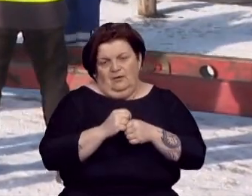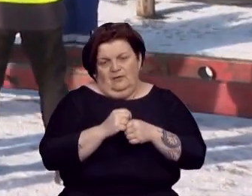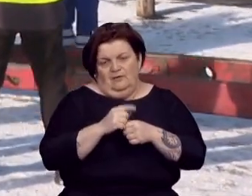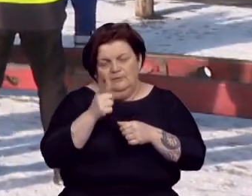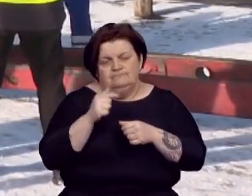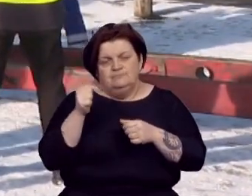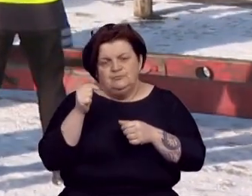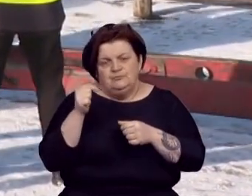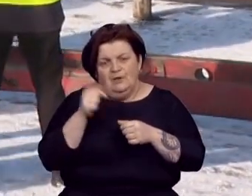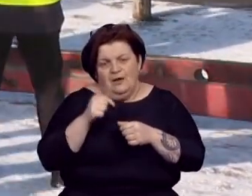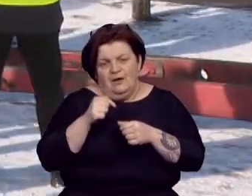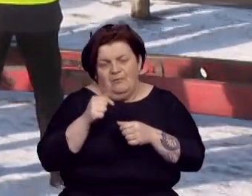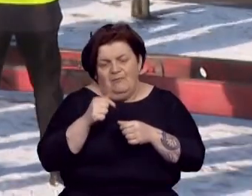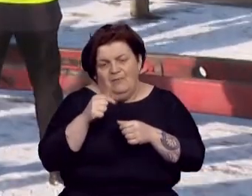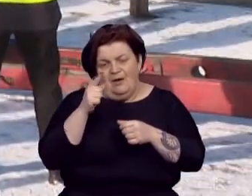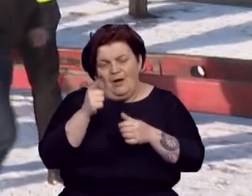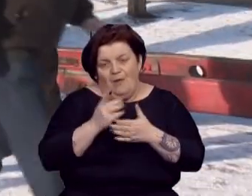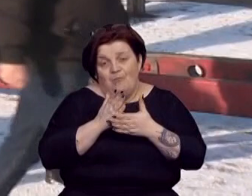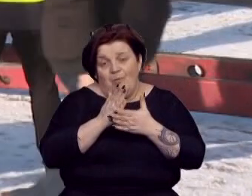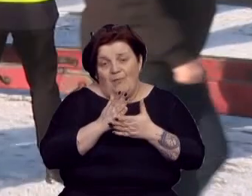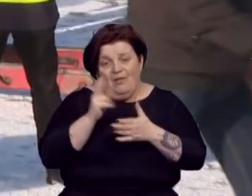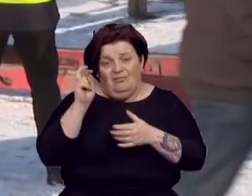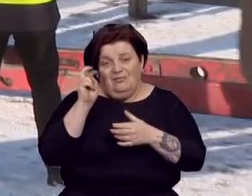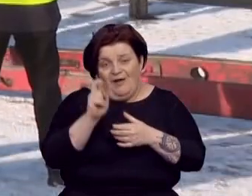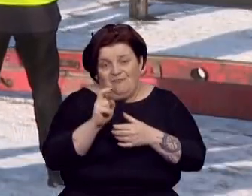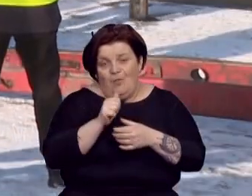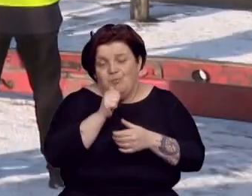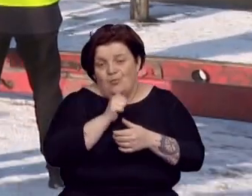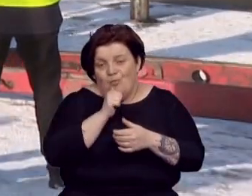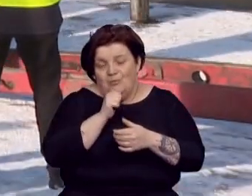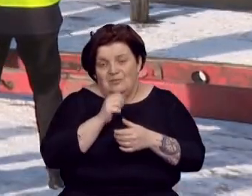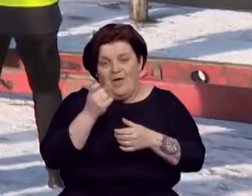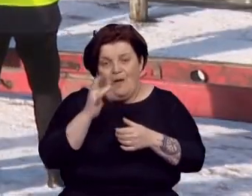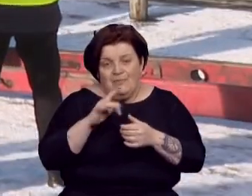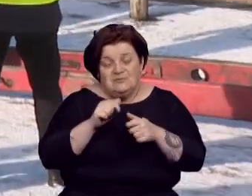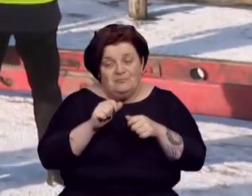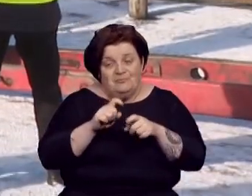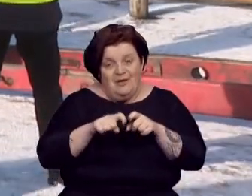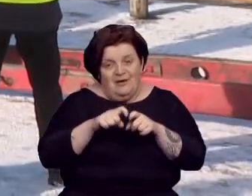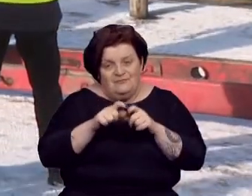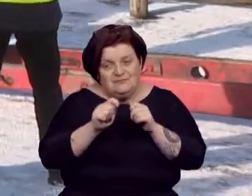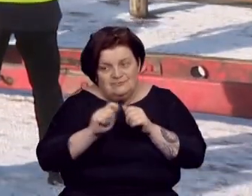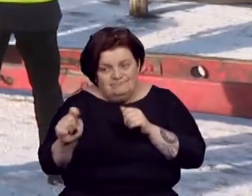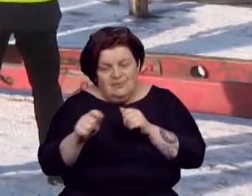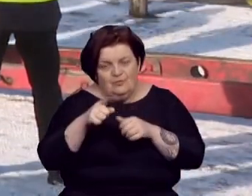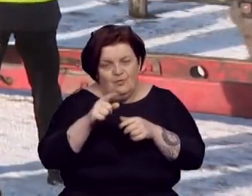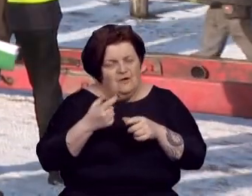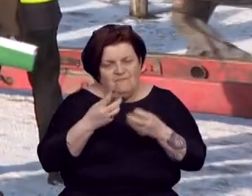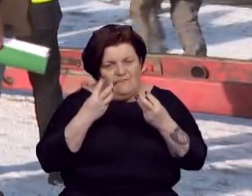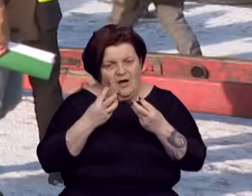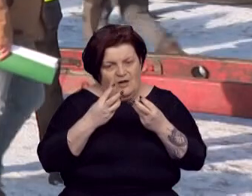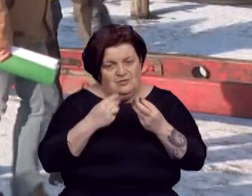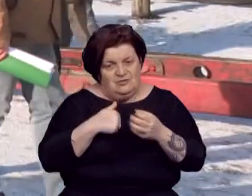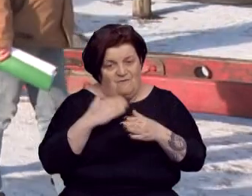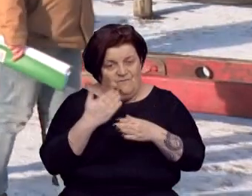inwestycje w mieście, no musieliśmy tutaj się wspomagać tramwajem tymczasowym, aby dojechać do tego odcinka. Jest to ważna też